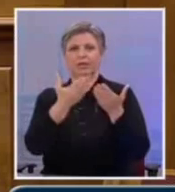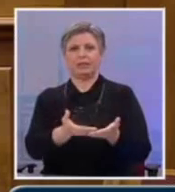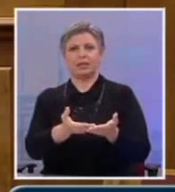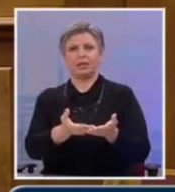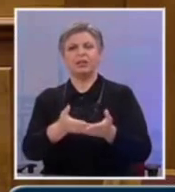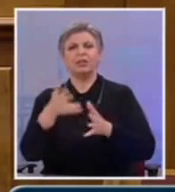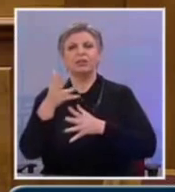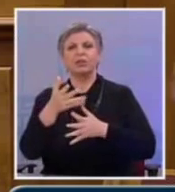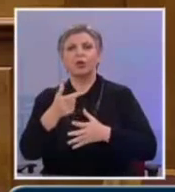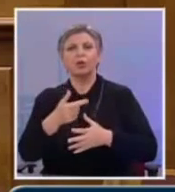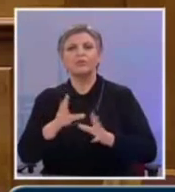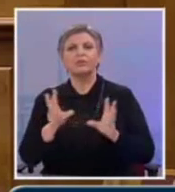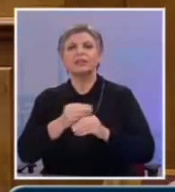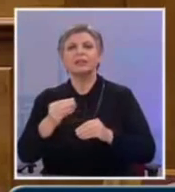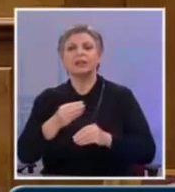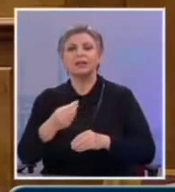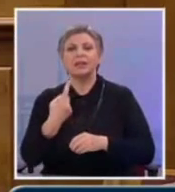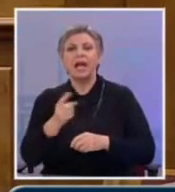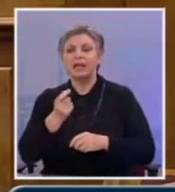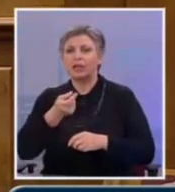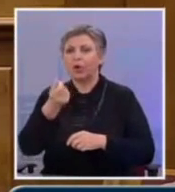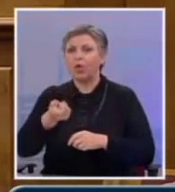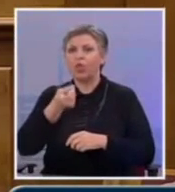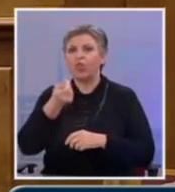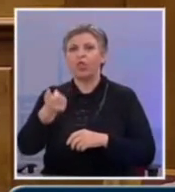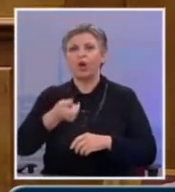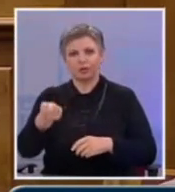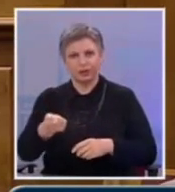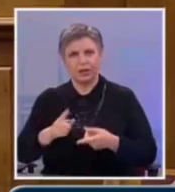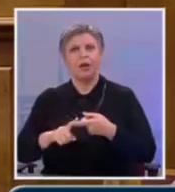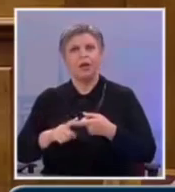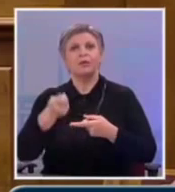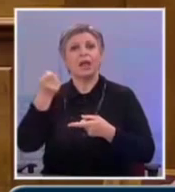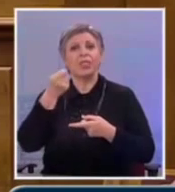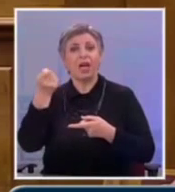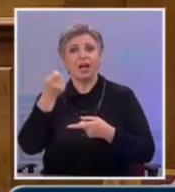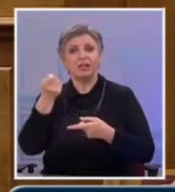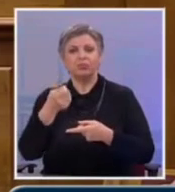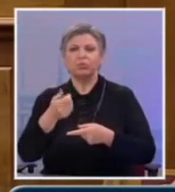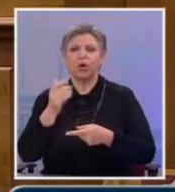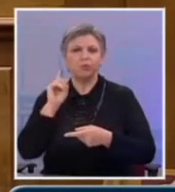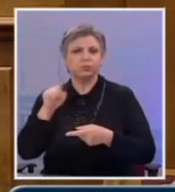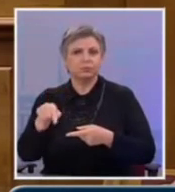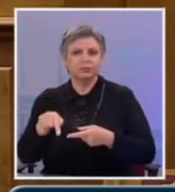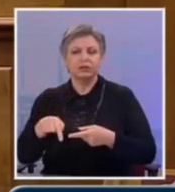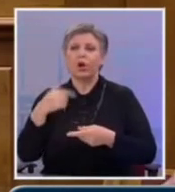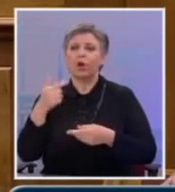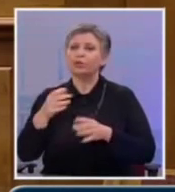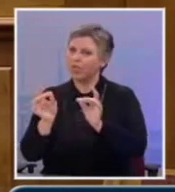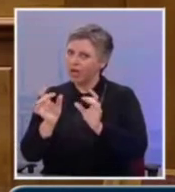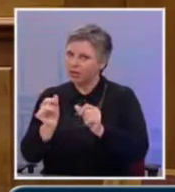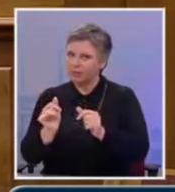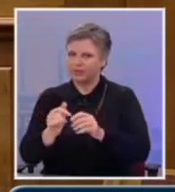έρχονται, για τις ρυθμίσεις των κόκκινων δανείων. Όμως και αυτά που φέρατε